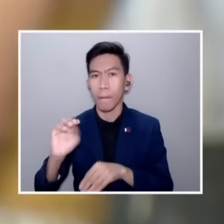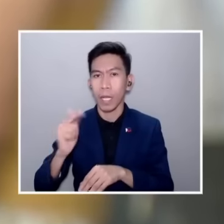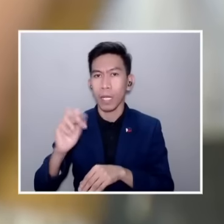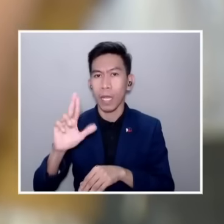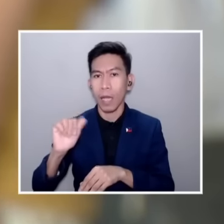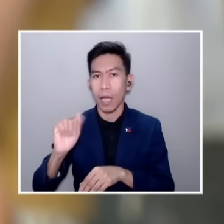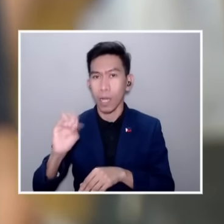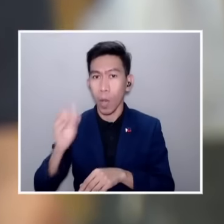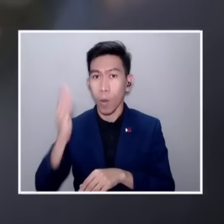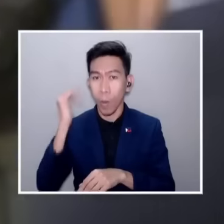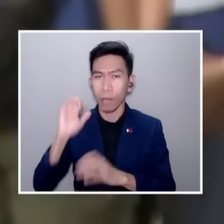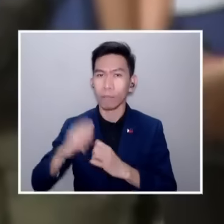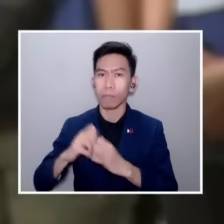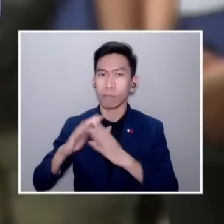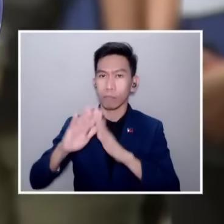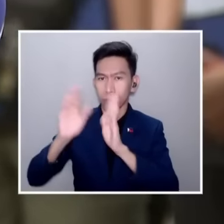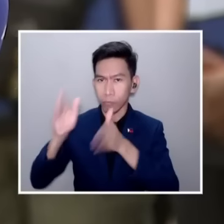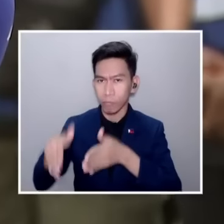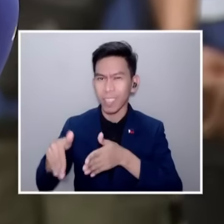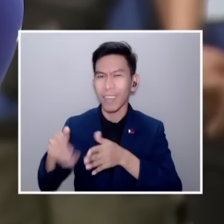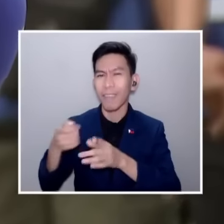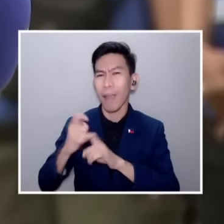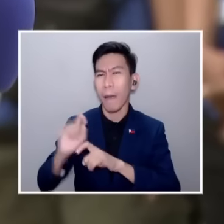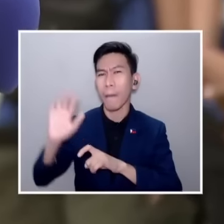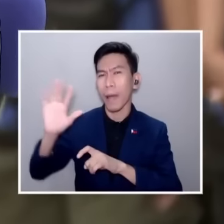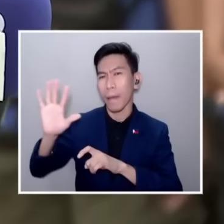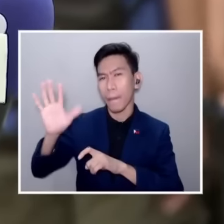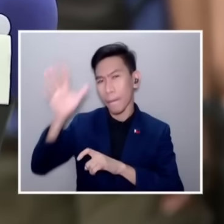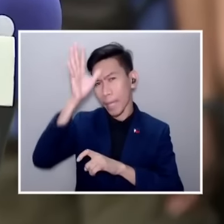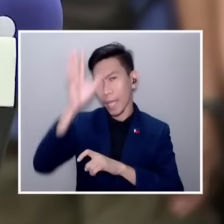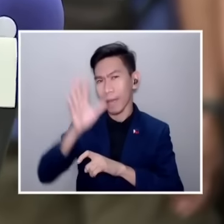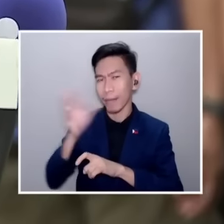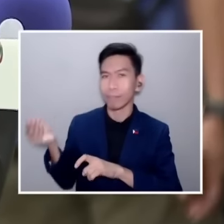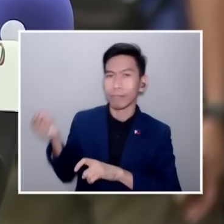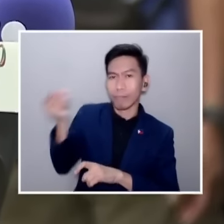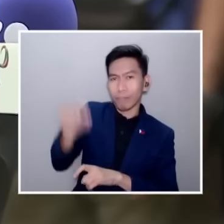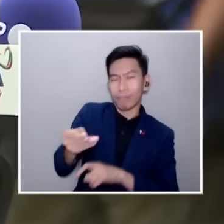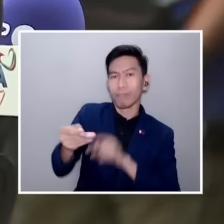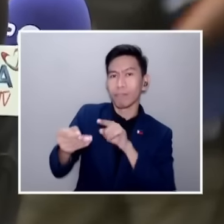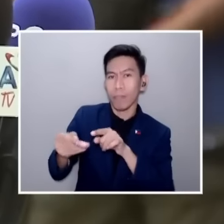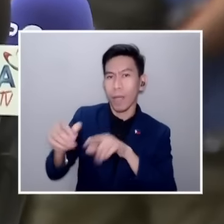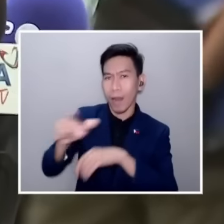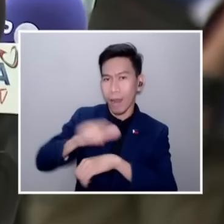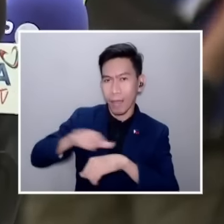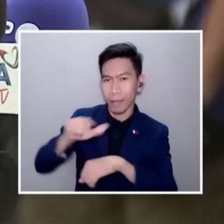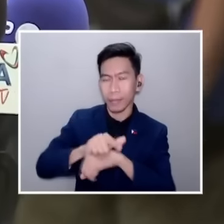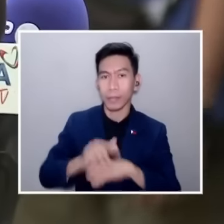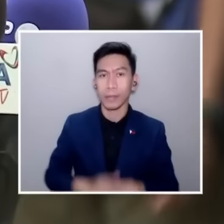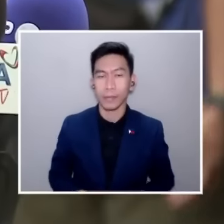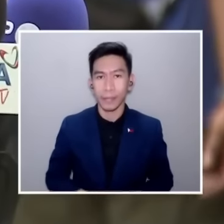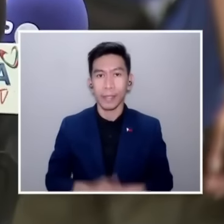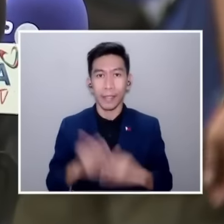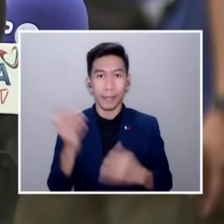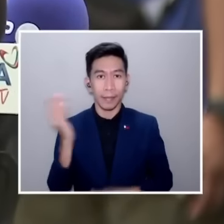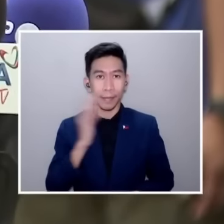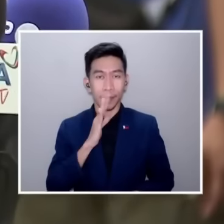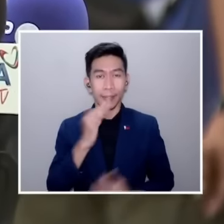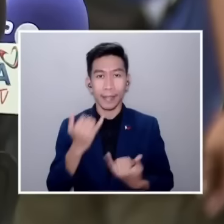mula sa mga magulang. Masaya. Masaya na finally natapos na yung campaign period. Masaya